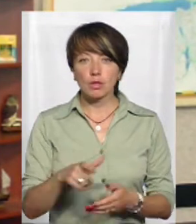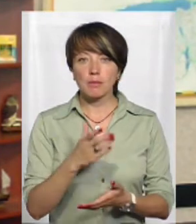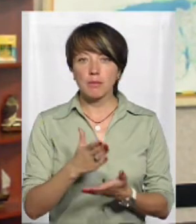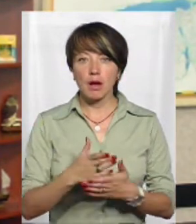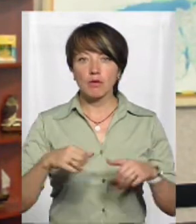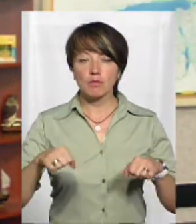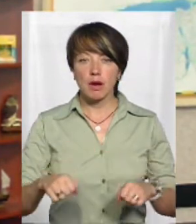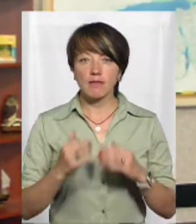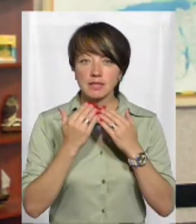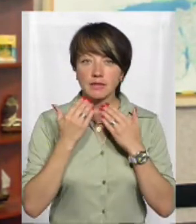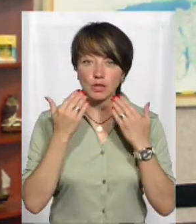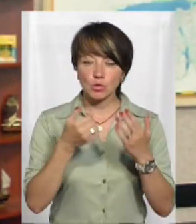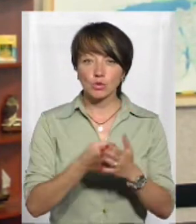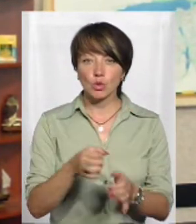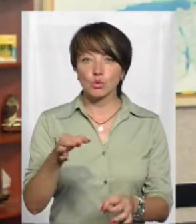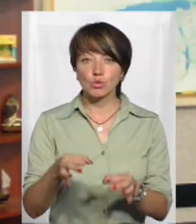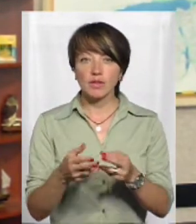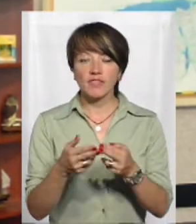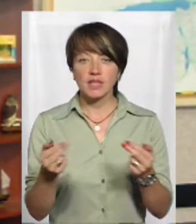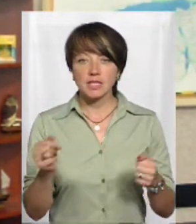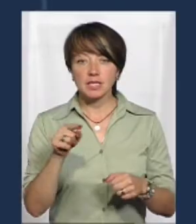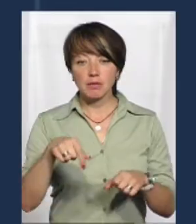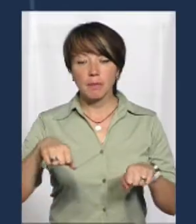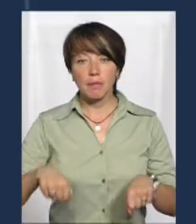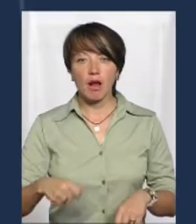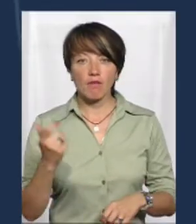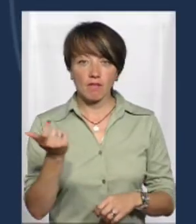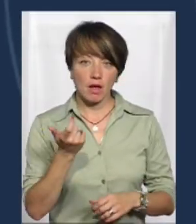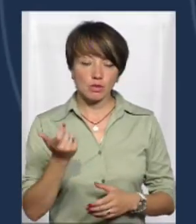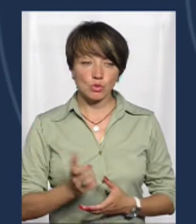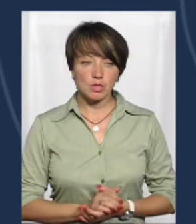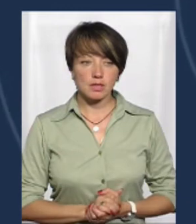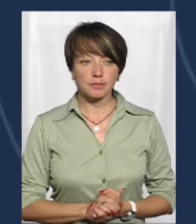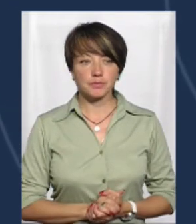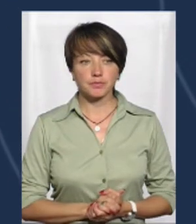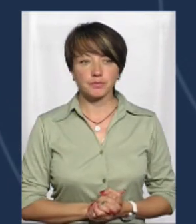до суду, щоб суд визнав за ними право власності.